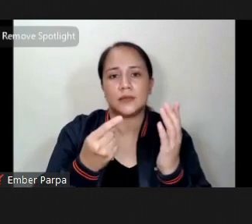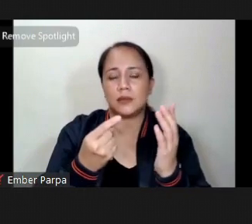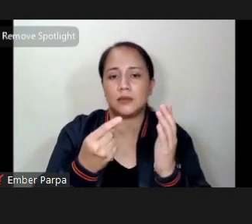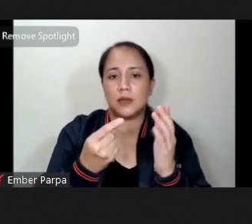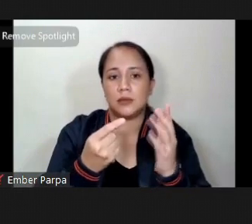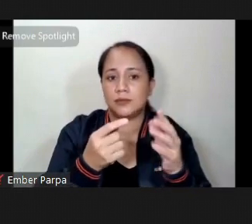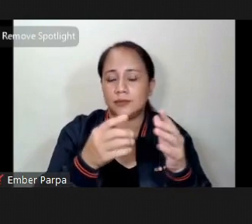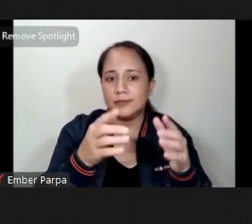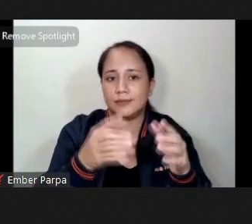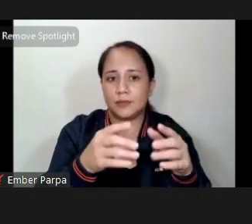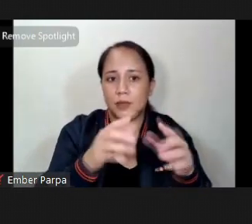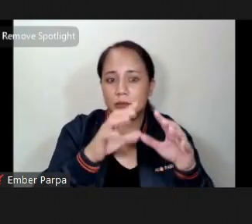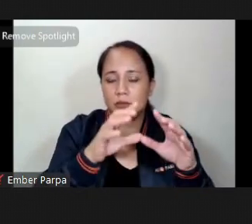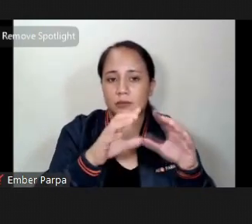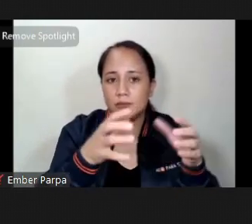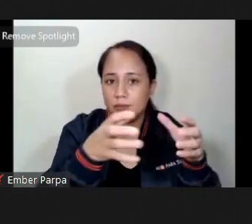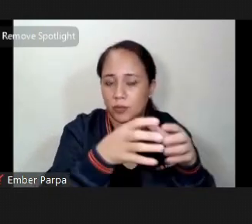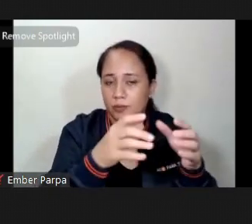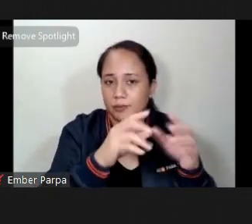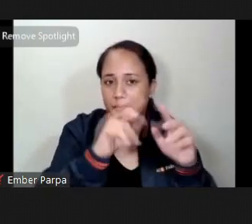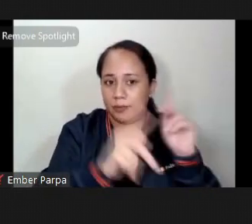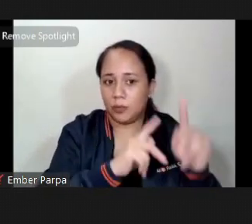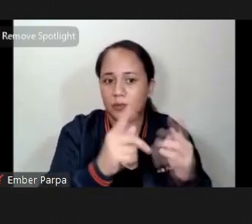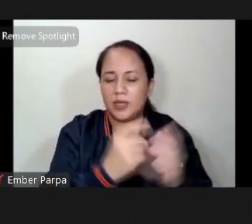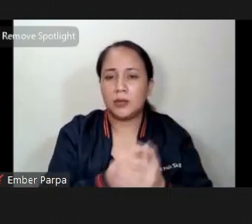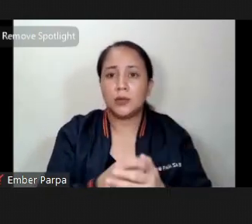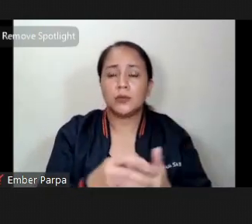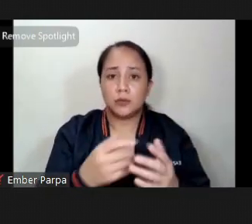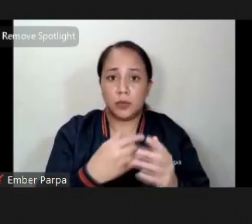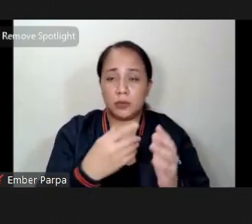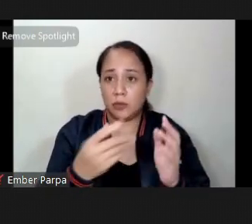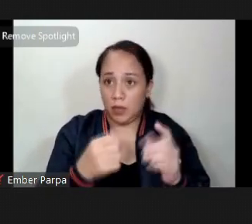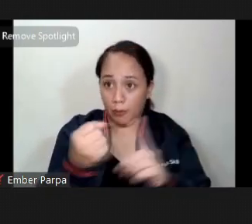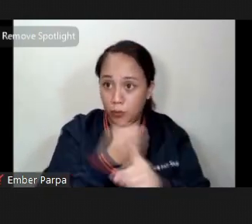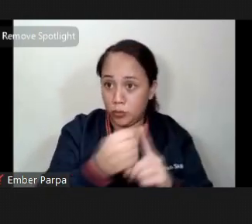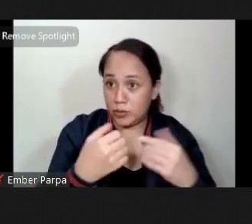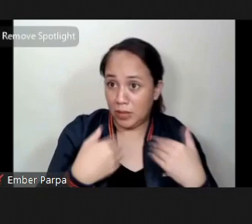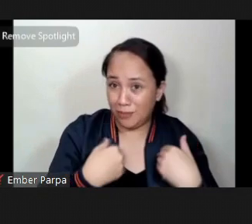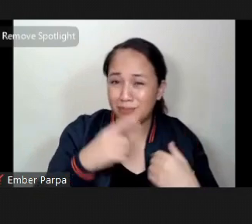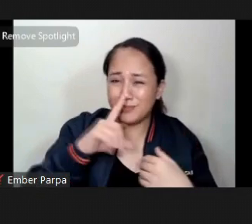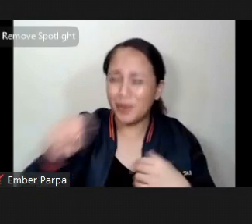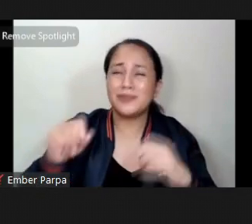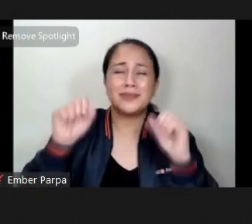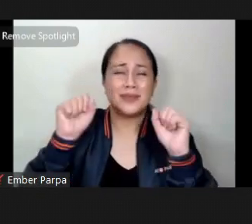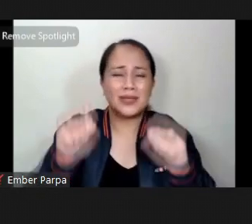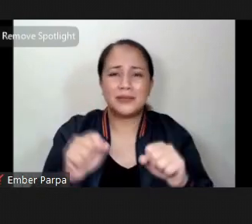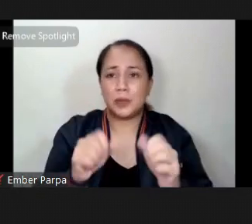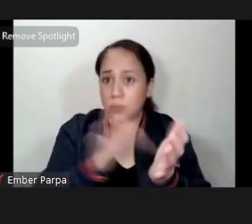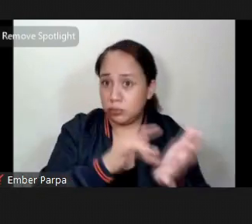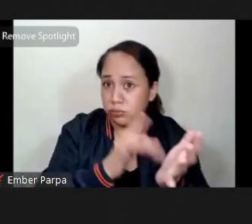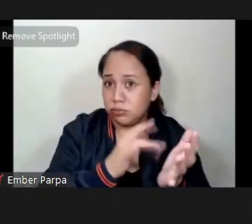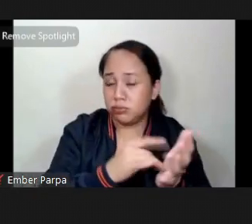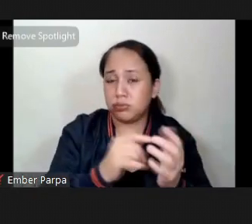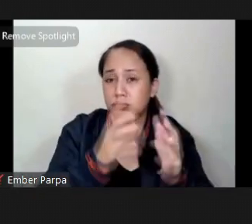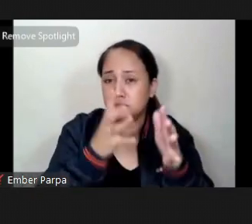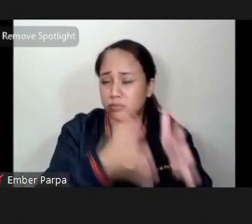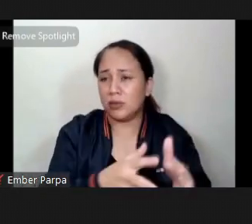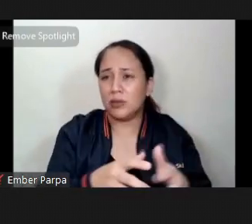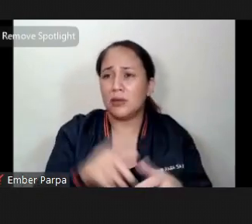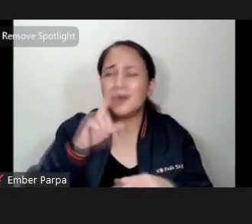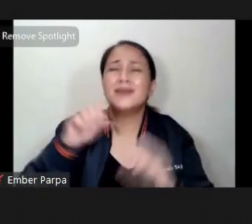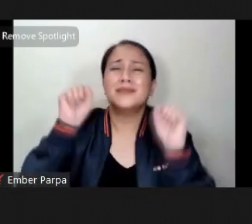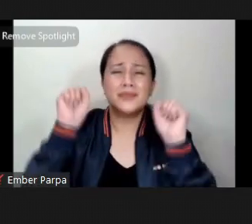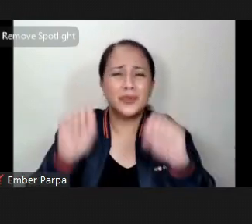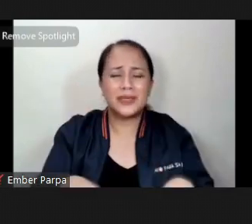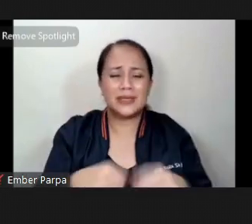no? Hindi masamang magsumbong ng cases of abuse, exploitation, and neglect. Oo naman,